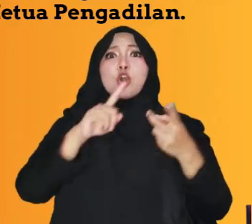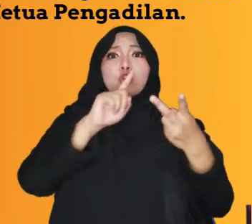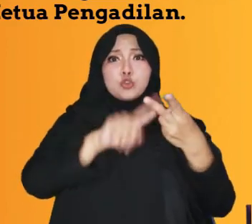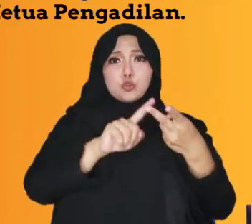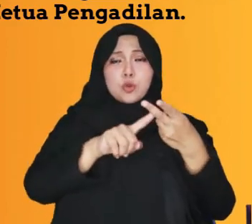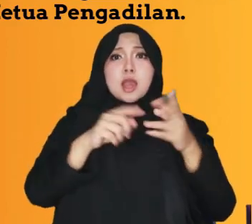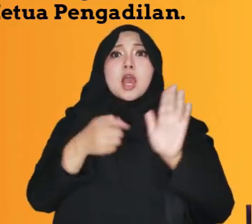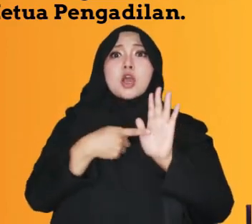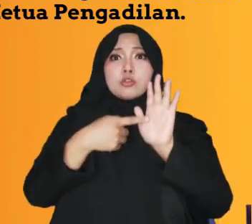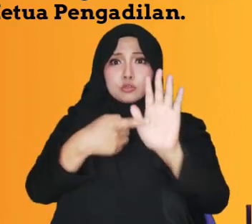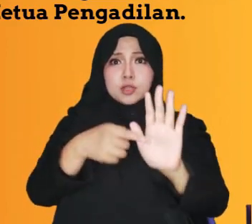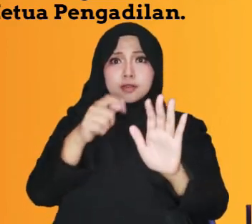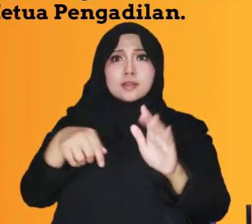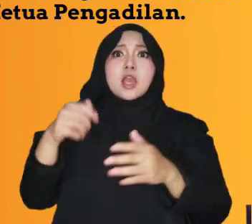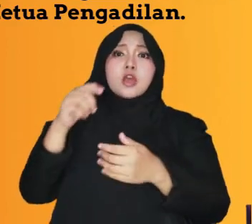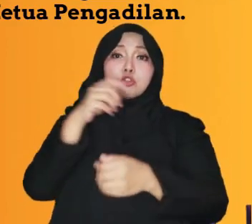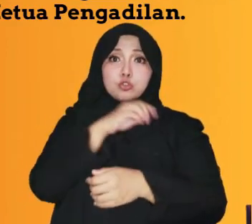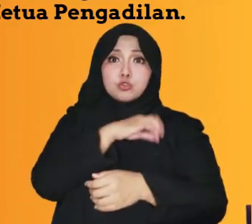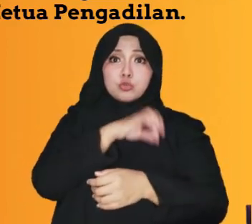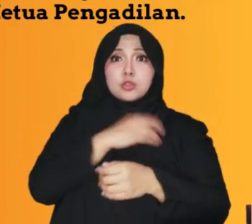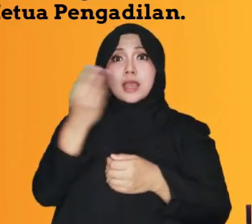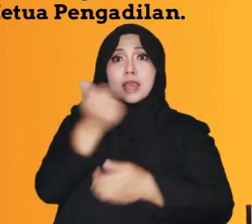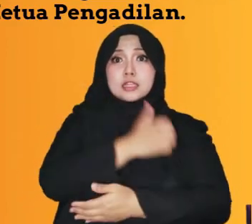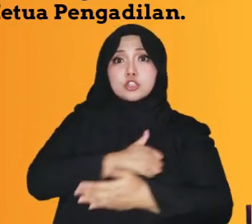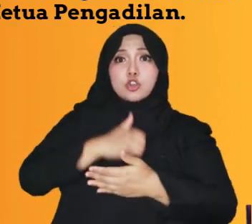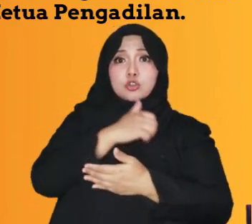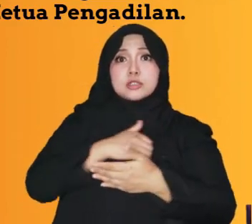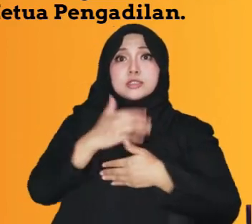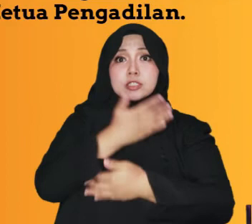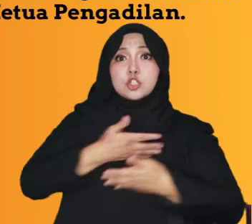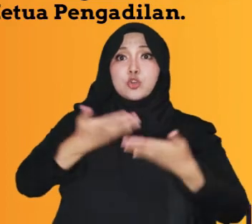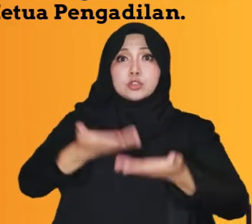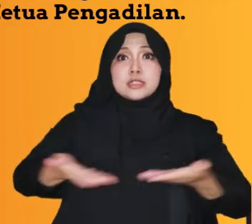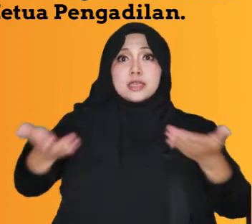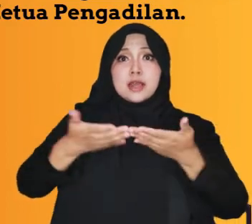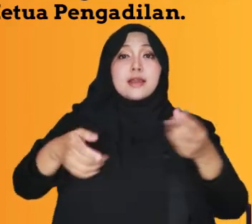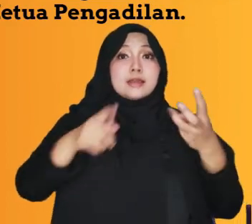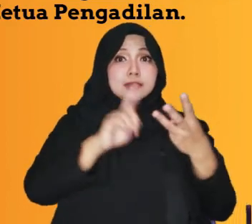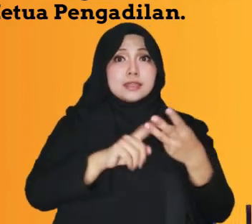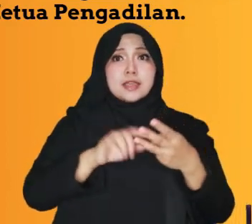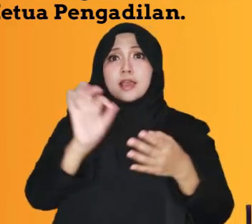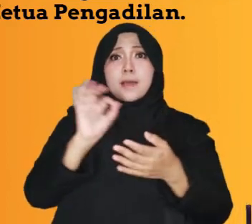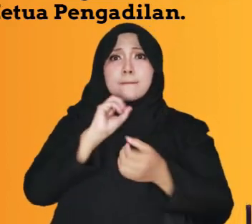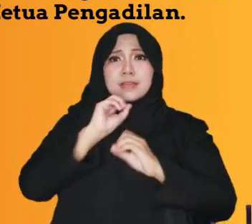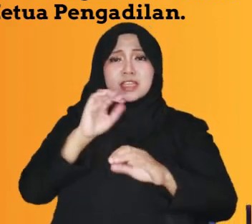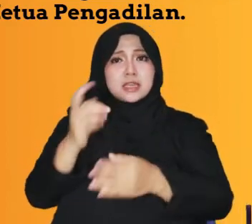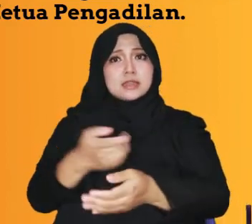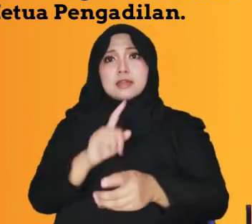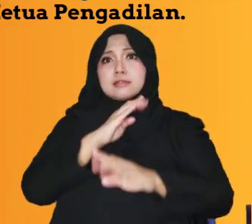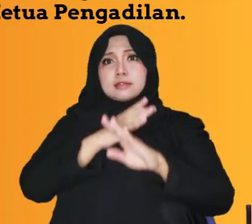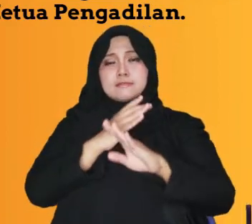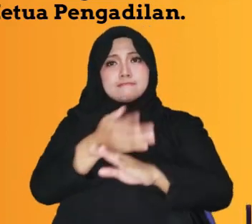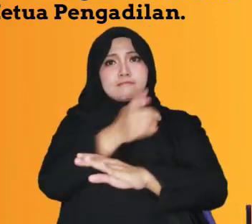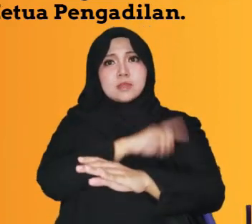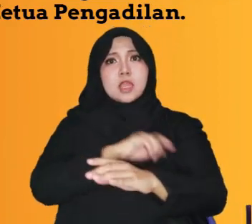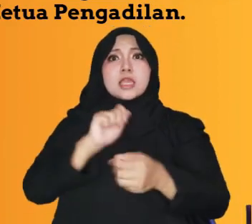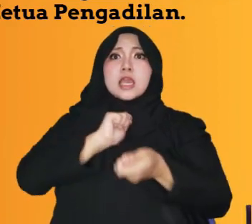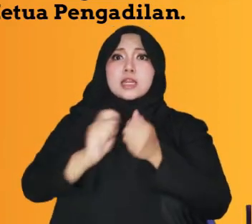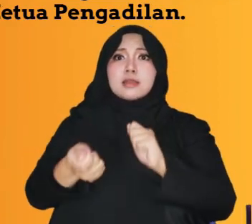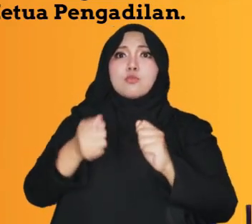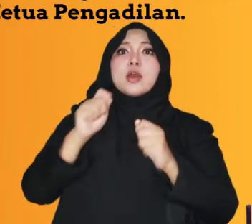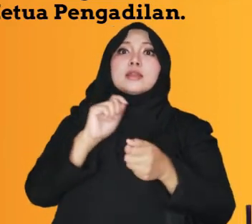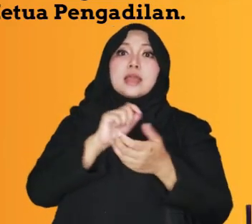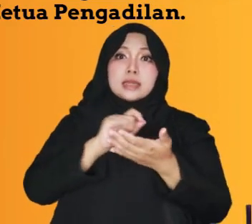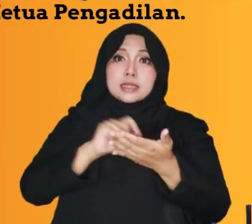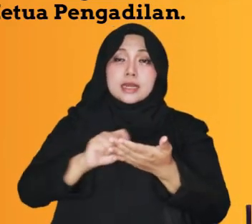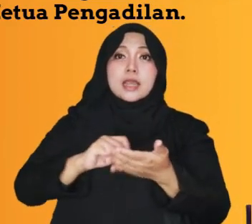2. Surat keterangan tunjangan sosial atau 3. Surat pernyataan tidak mampu yang dibuat dan